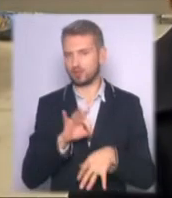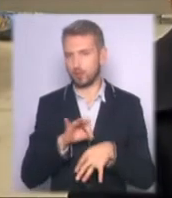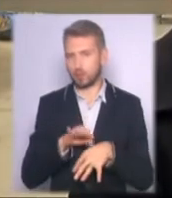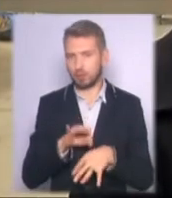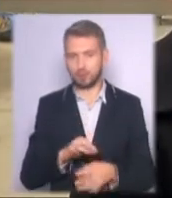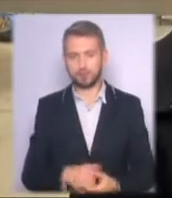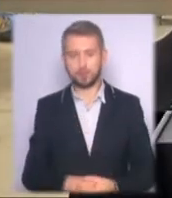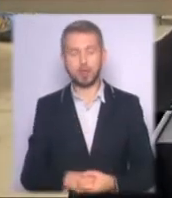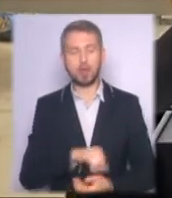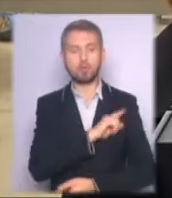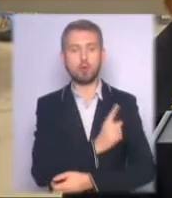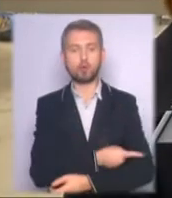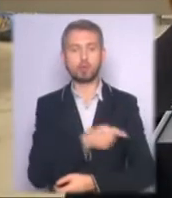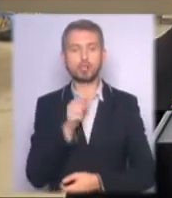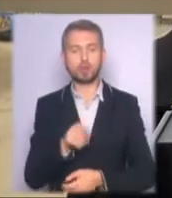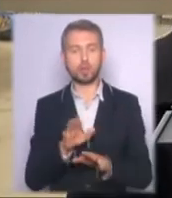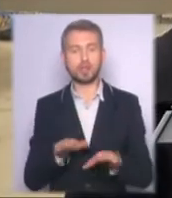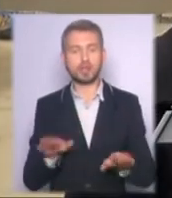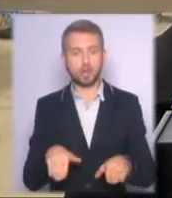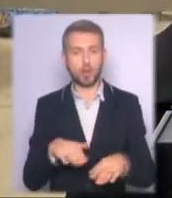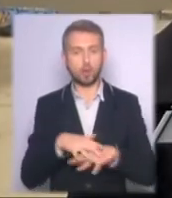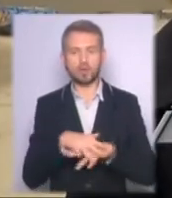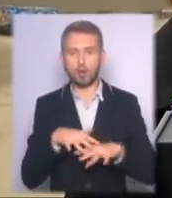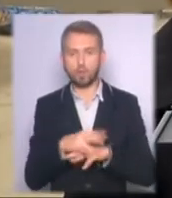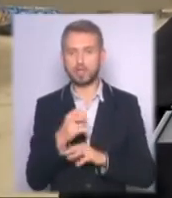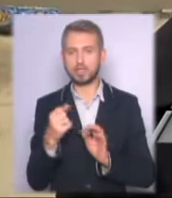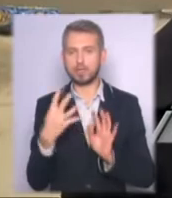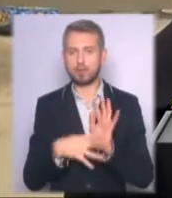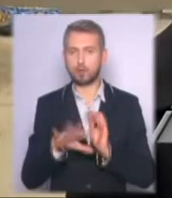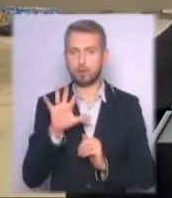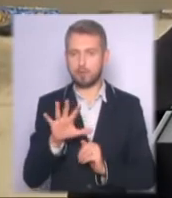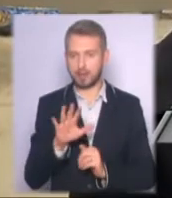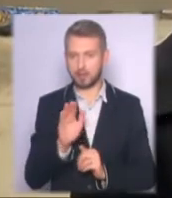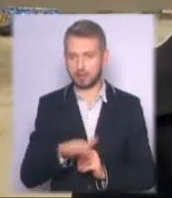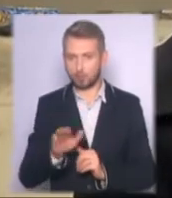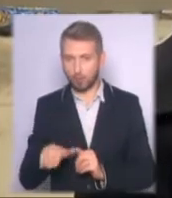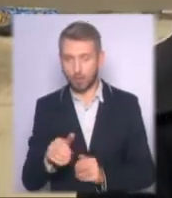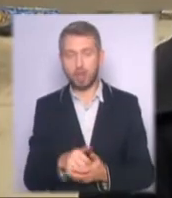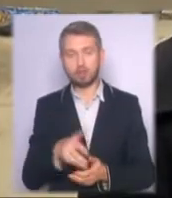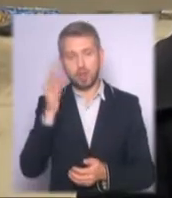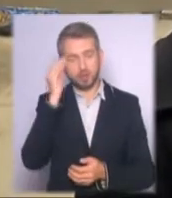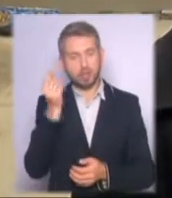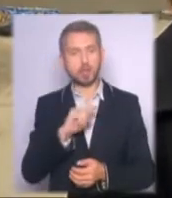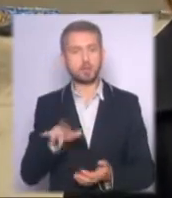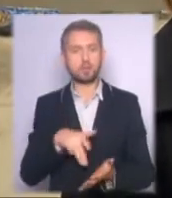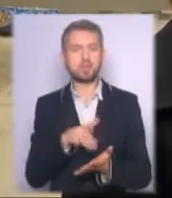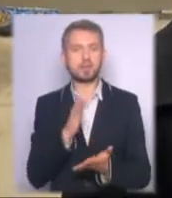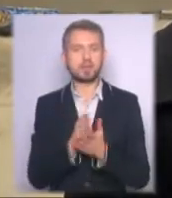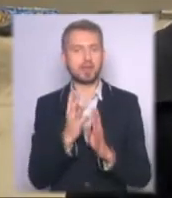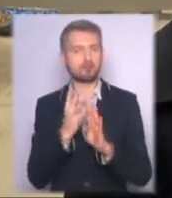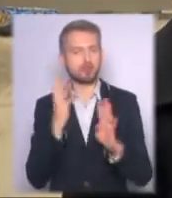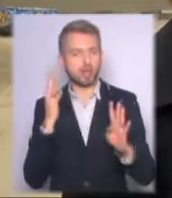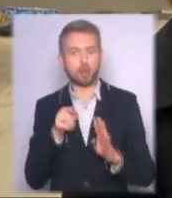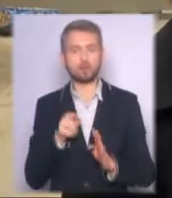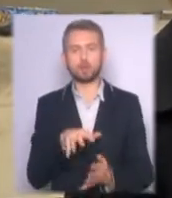Потужність цього дитсадка розрахована на 95 діток, але, зважаючи на те, що в місті є черга, тут займається